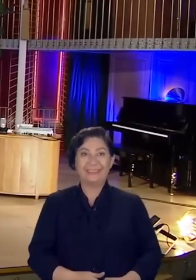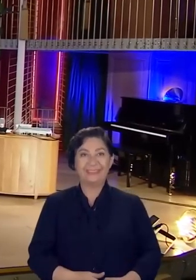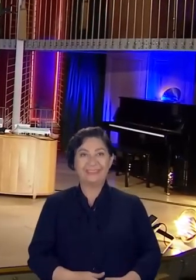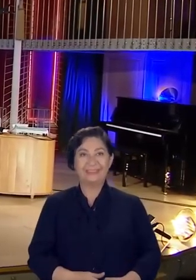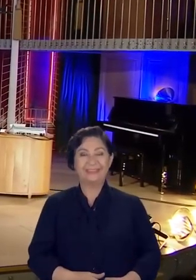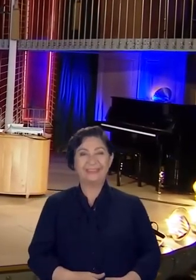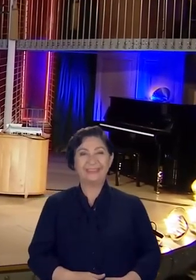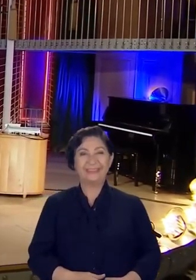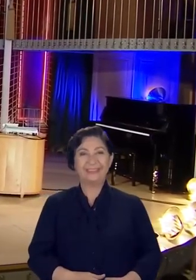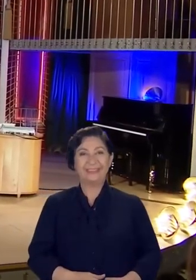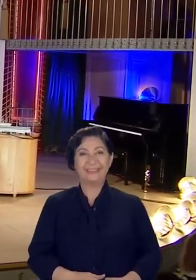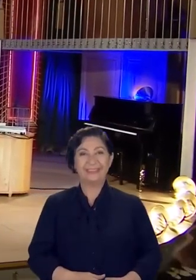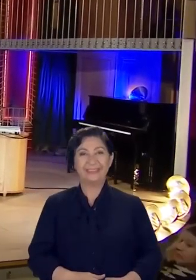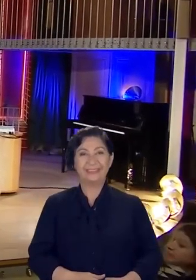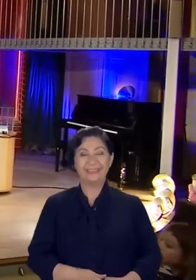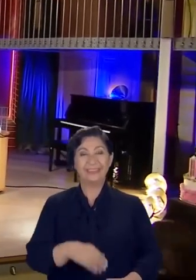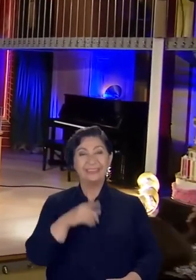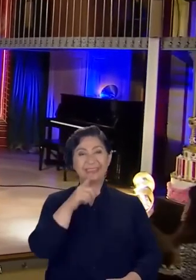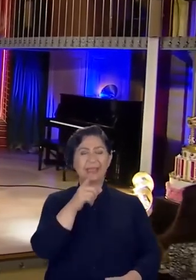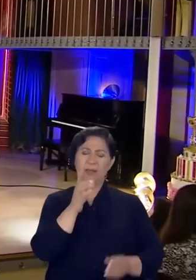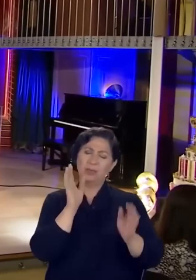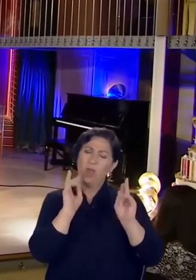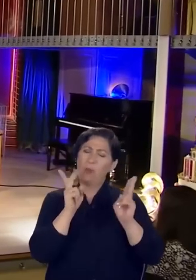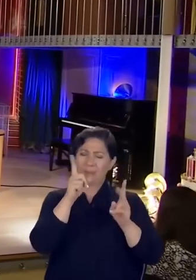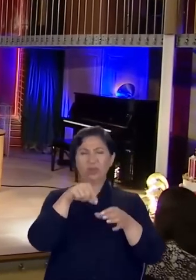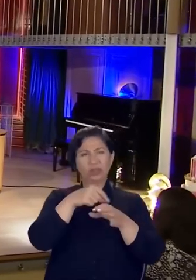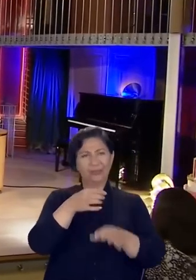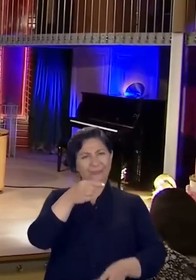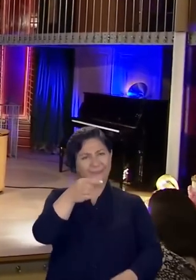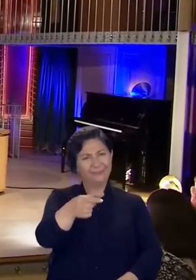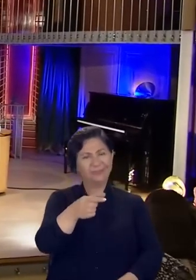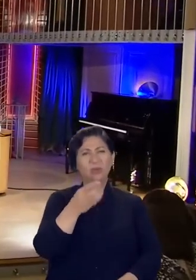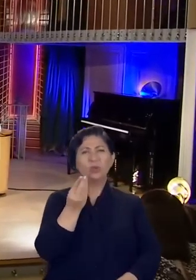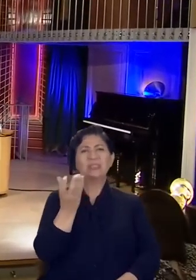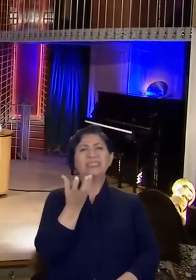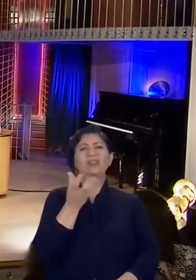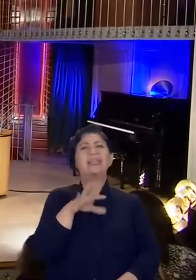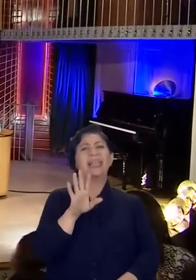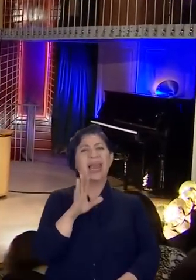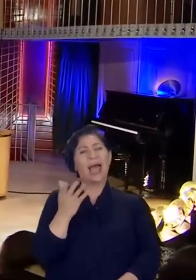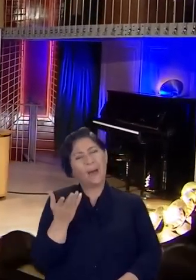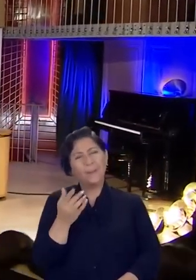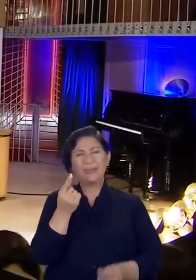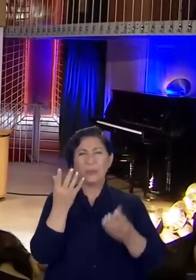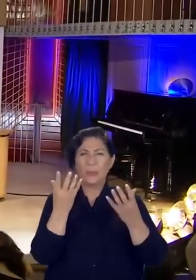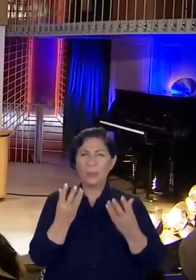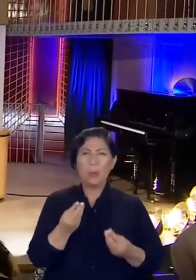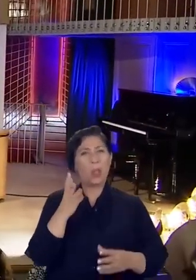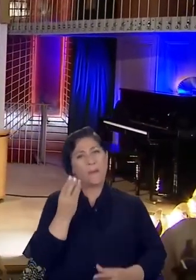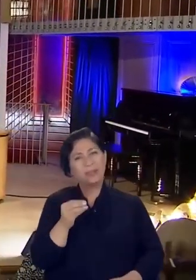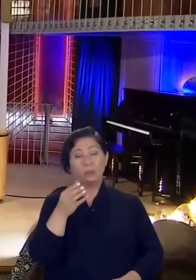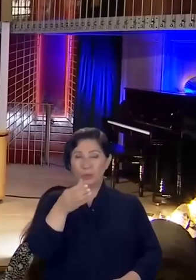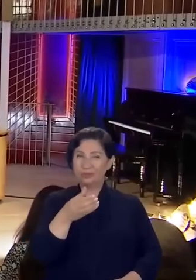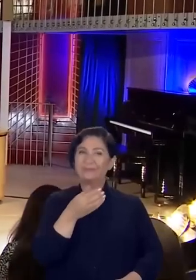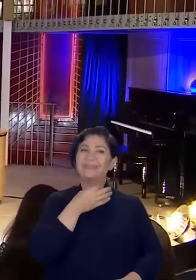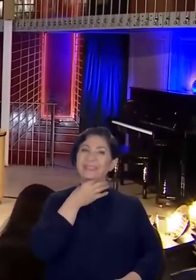şöyle size bir standart çay vereyim. Çok teşekkür ederim. Çok sıcak değil ama işte biraz soğumuş da olabilir.